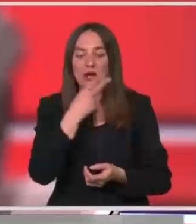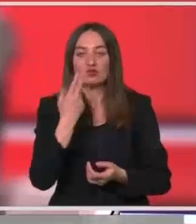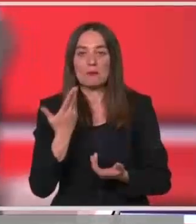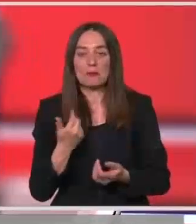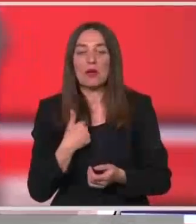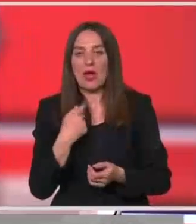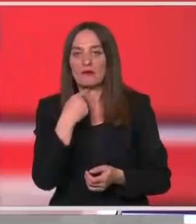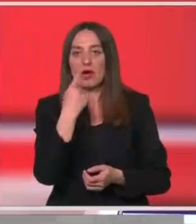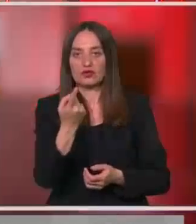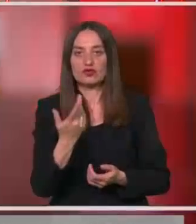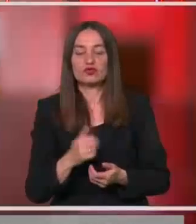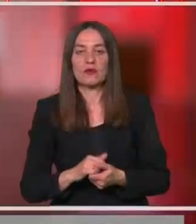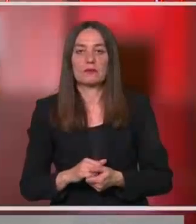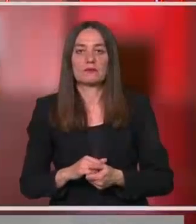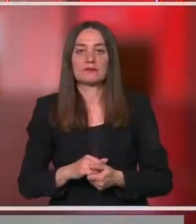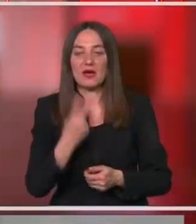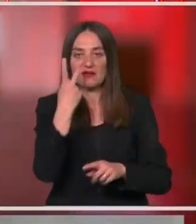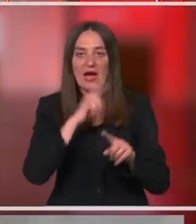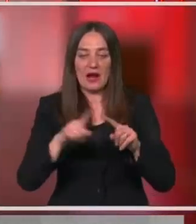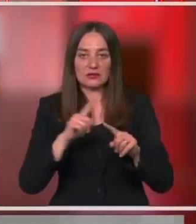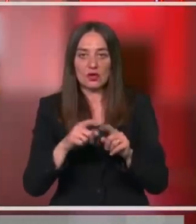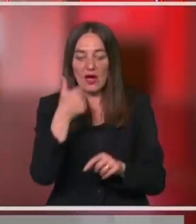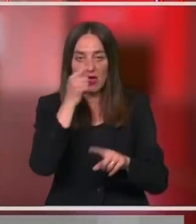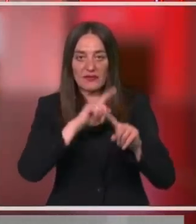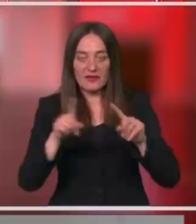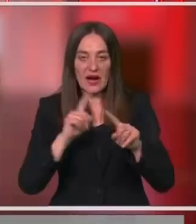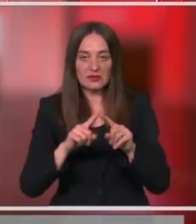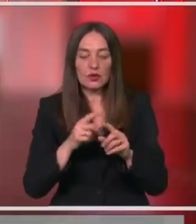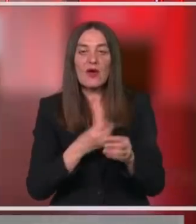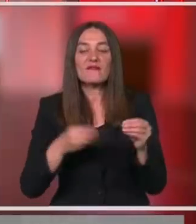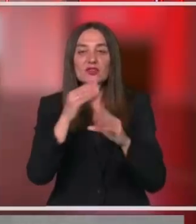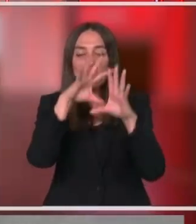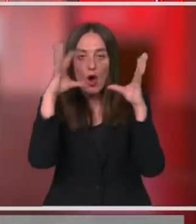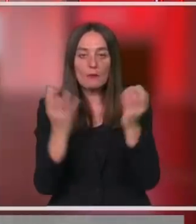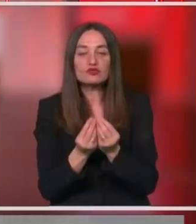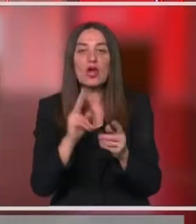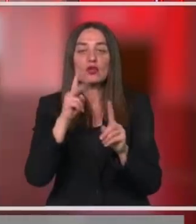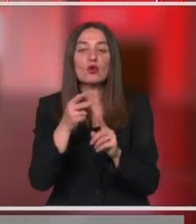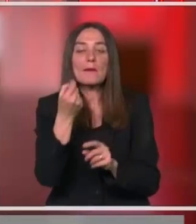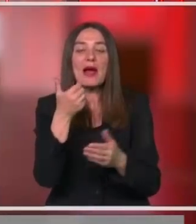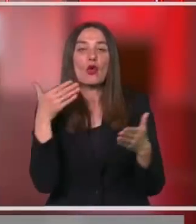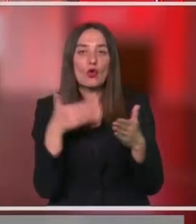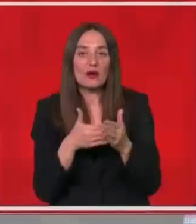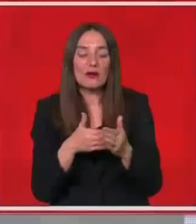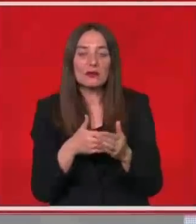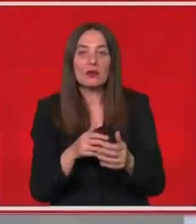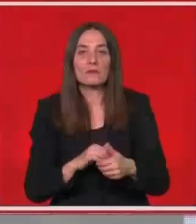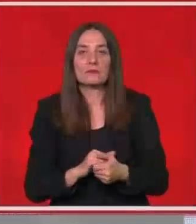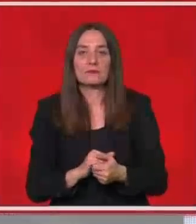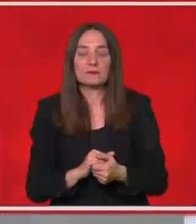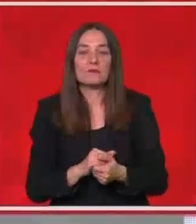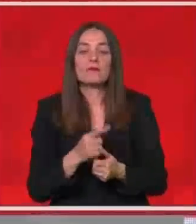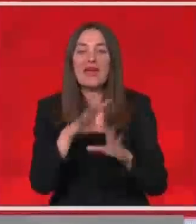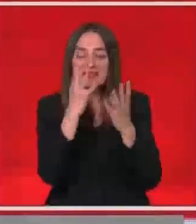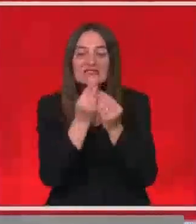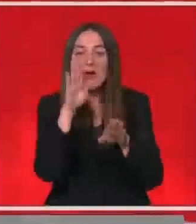Evo, reći vam dva razloga. Dakle, jedan razlog je više opšti, drugi je malo konkretniji. Dakle,